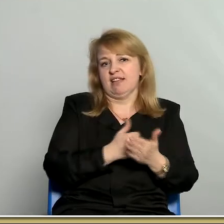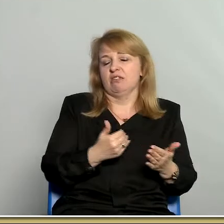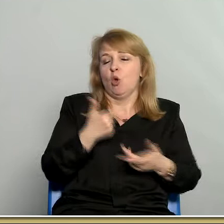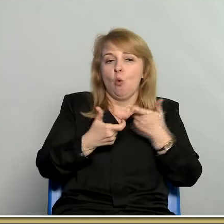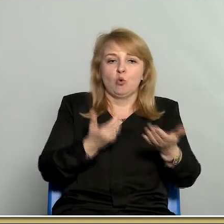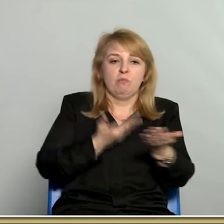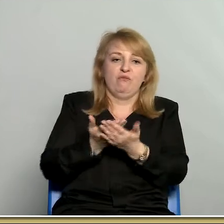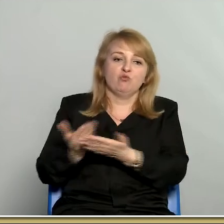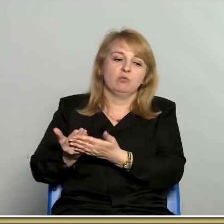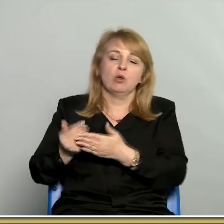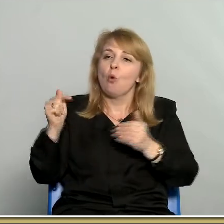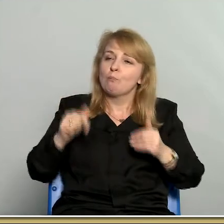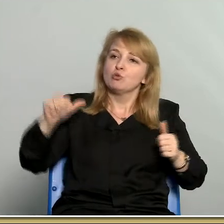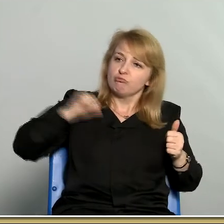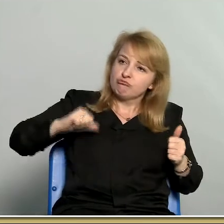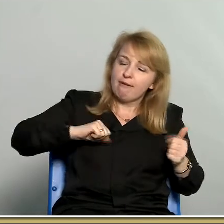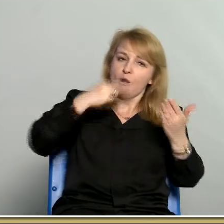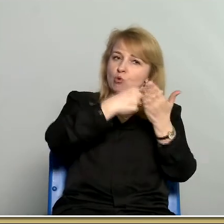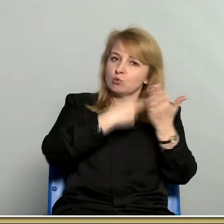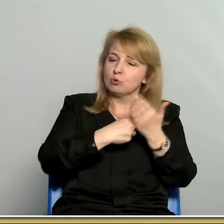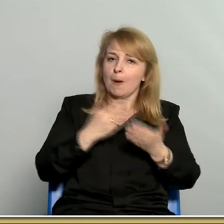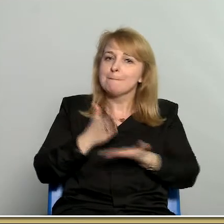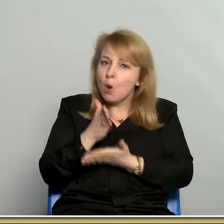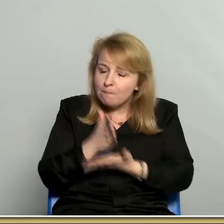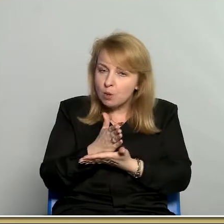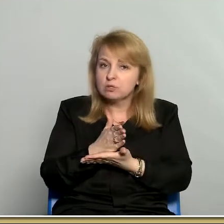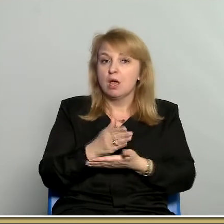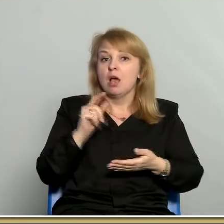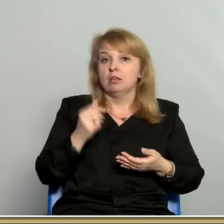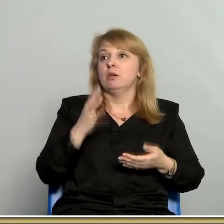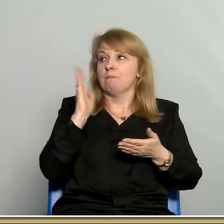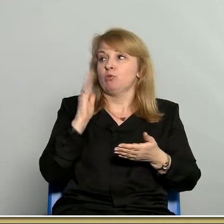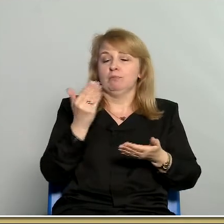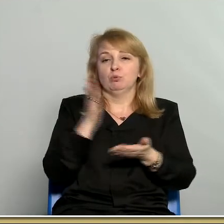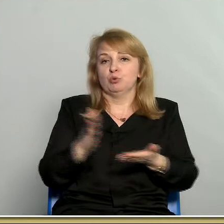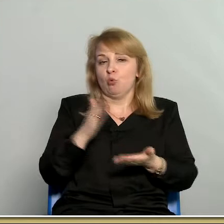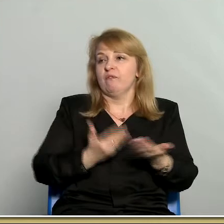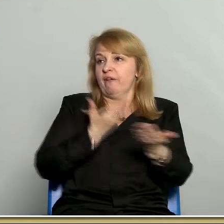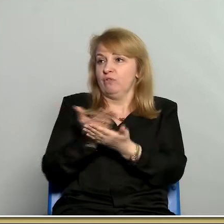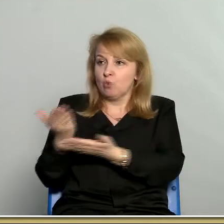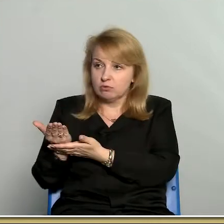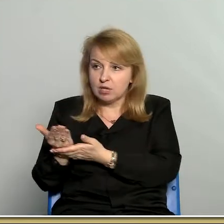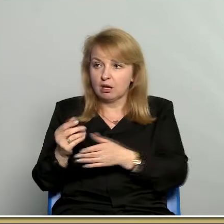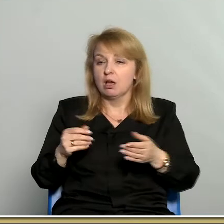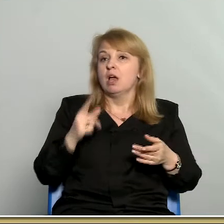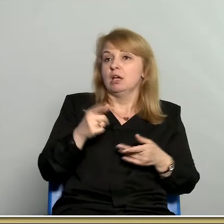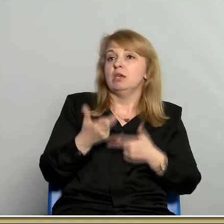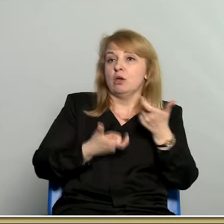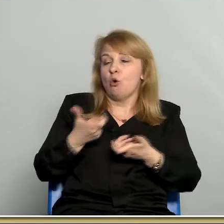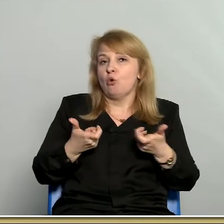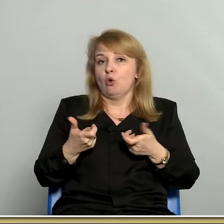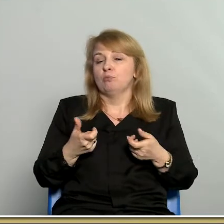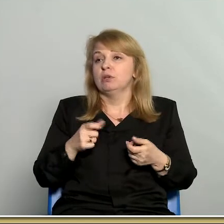W związku z tym czekamy na rozporządzenia pomocowe. Zresztą ten okres programowania pod kątem rozporządzeń pomocowych będzie